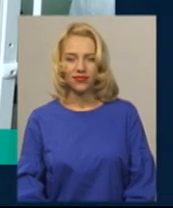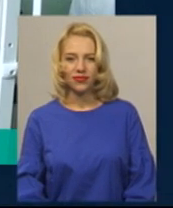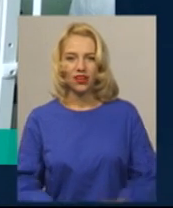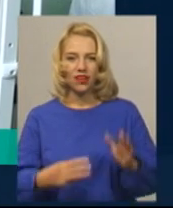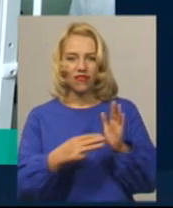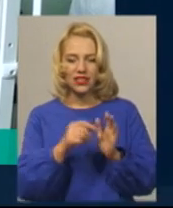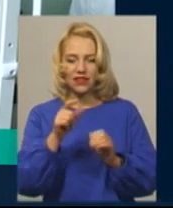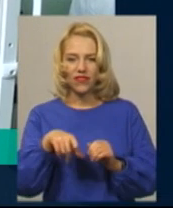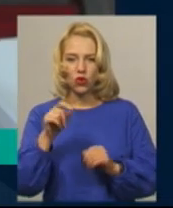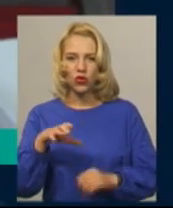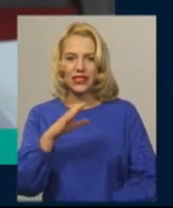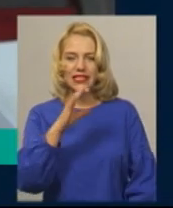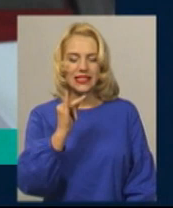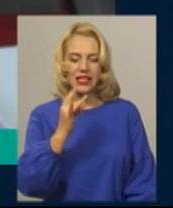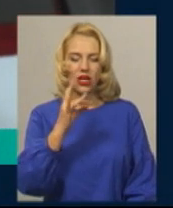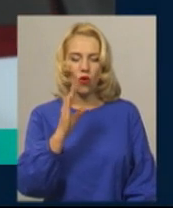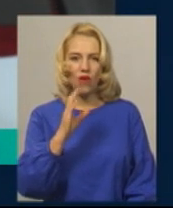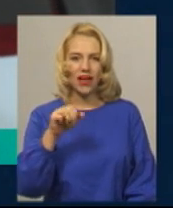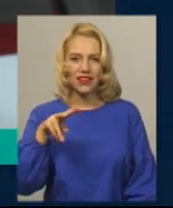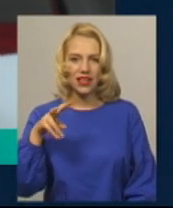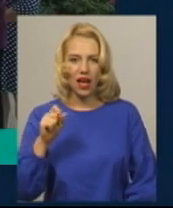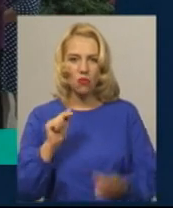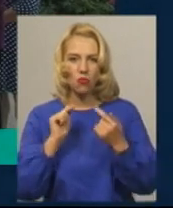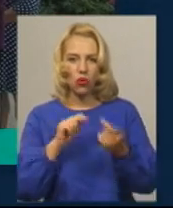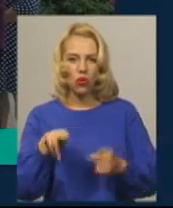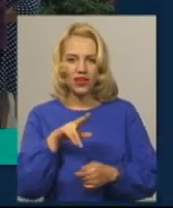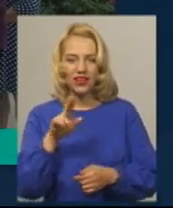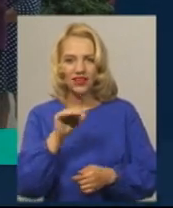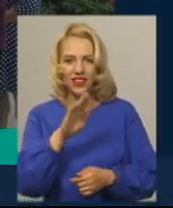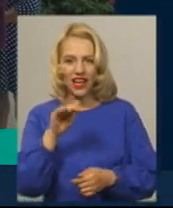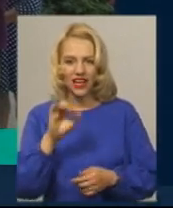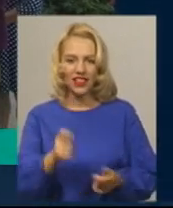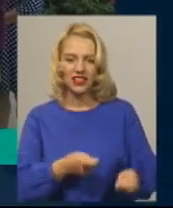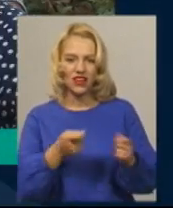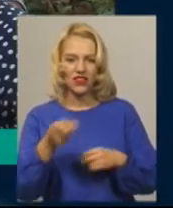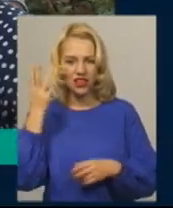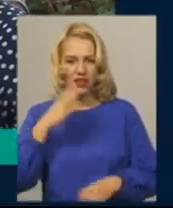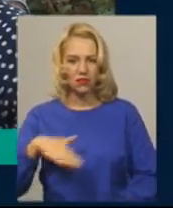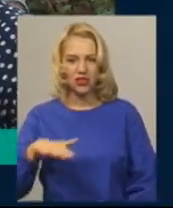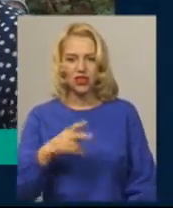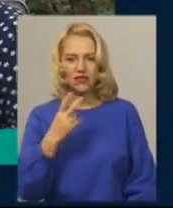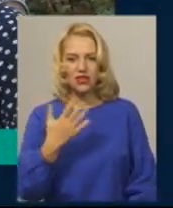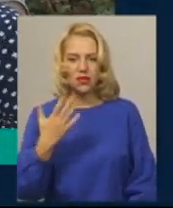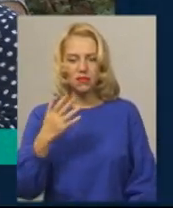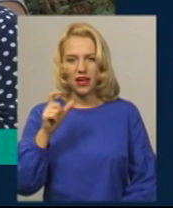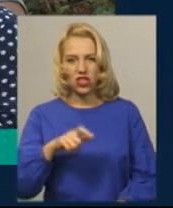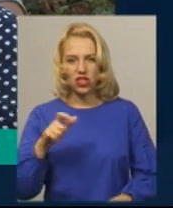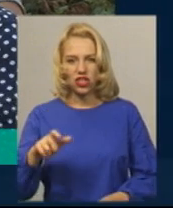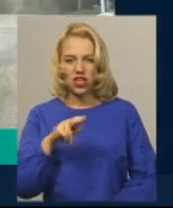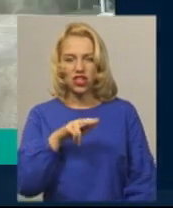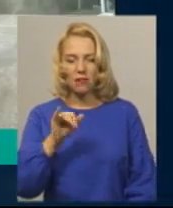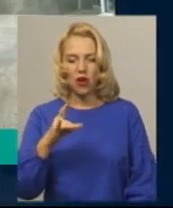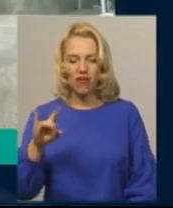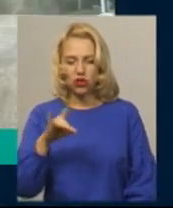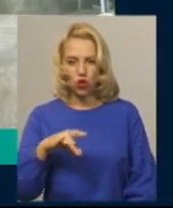Вісім флаконів сироватки проти дифтерії завезли на Хмельниччину. 25 жителів села Кутківці Чемеровецького району зібрались під селищною